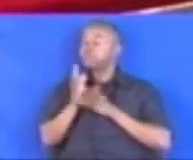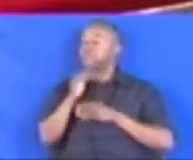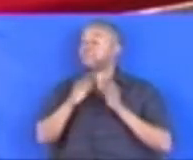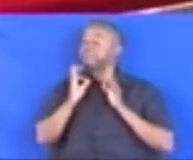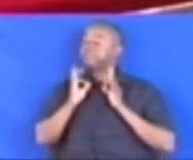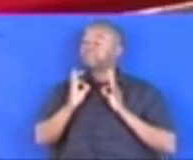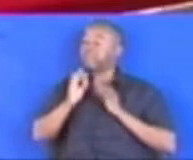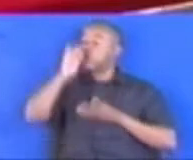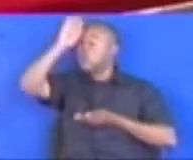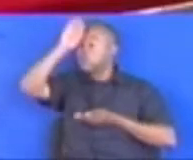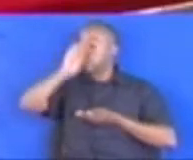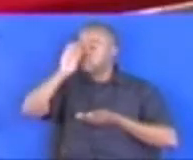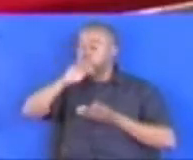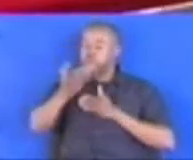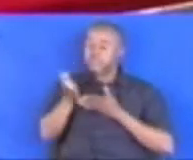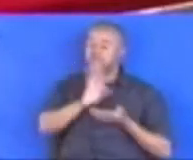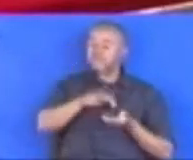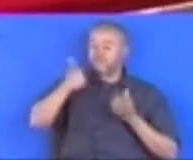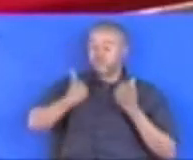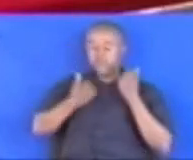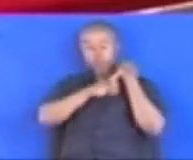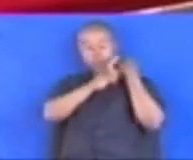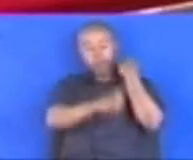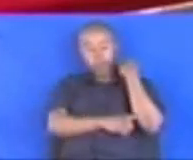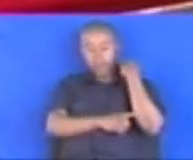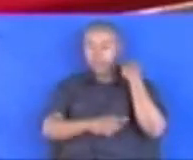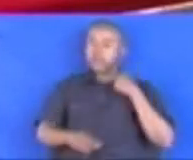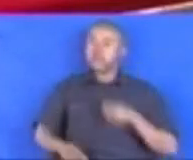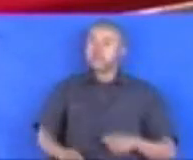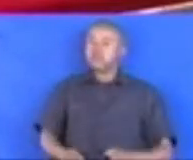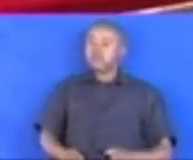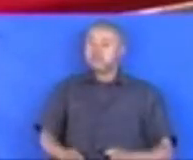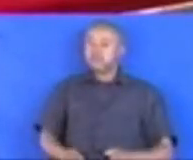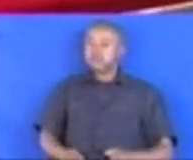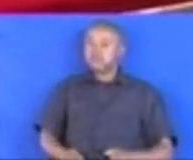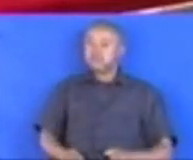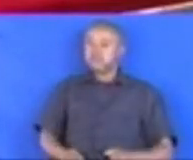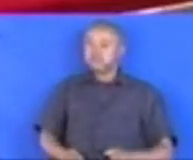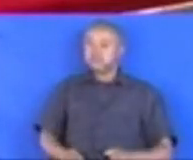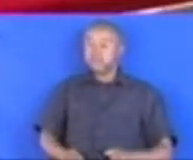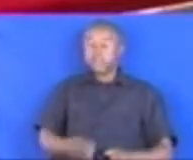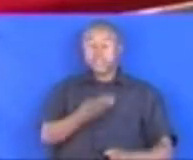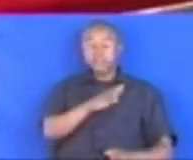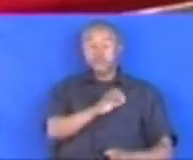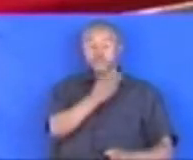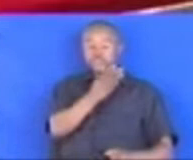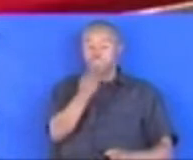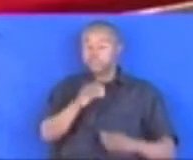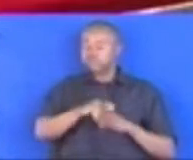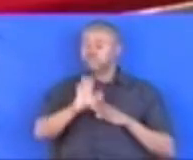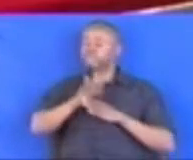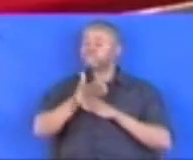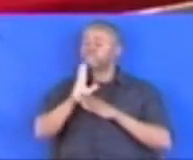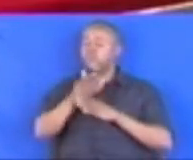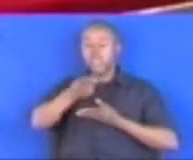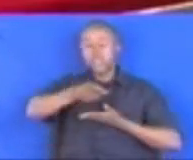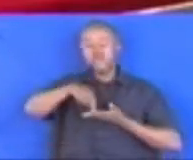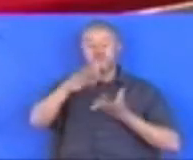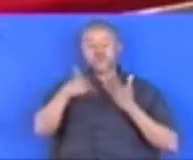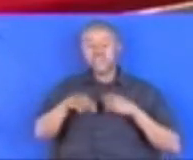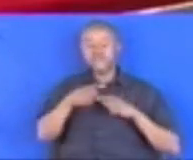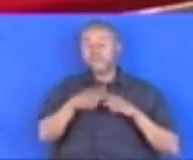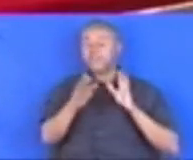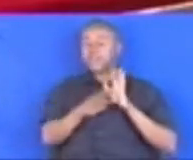vizuri kabisa kupunguza vifo vya wajawazito na watoto. Jumla ya shilingi bilioni 24 zimetumika kukarabati vituo